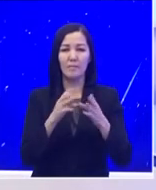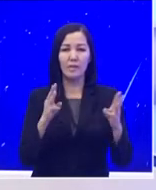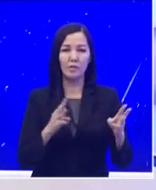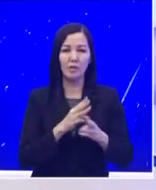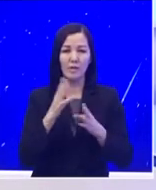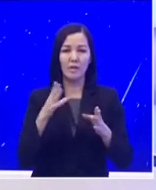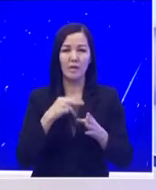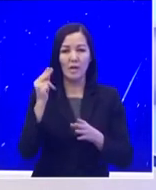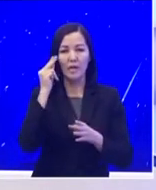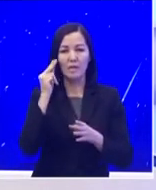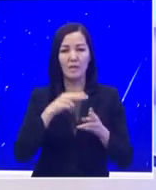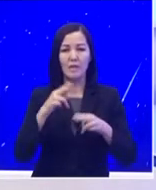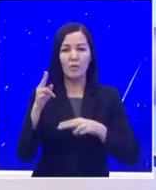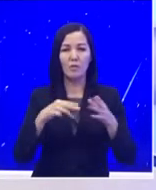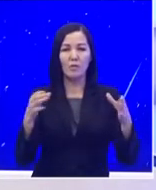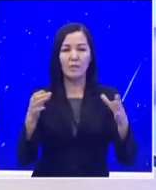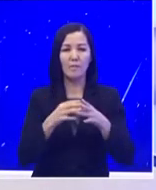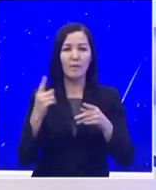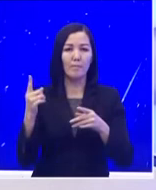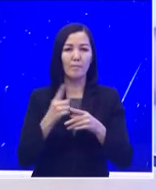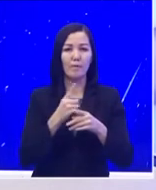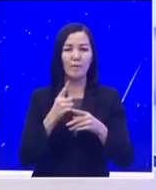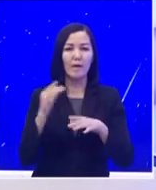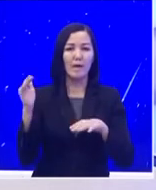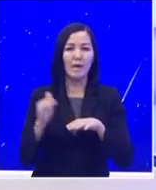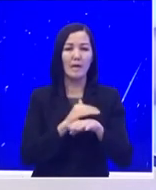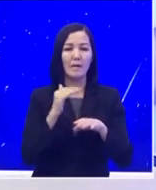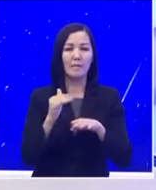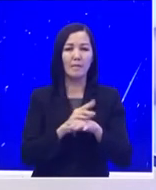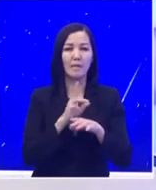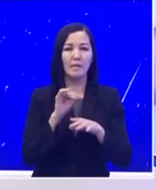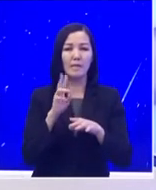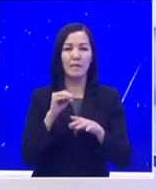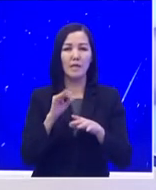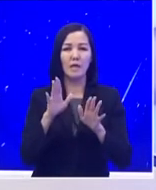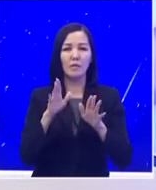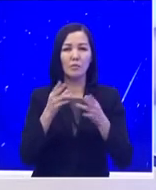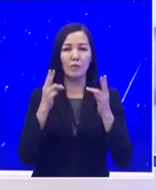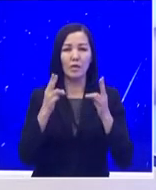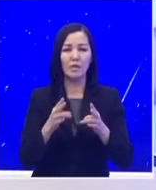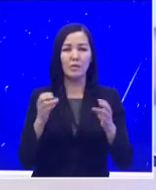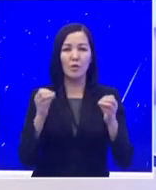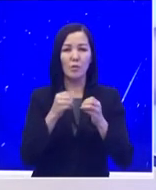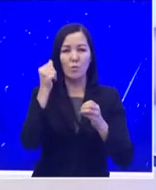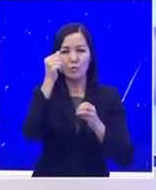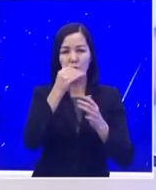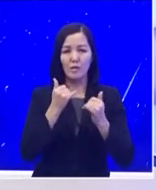білдіріпті. Қытайлық құрылыс компаниясы бір жолғы қайырымдылық акциясын Қызылағаш оқиғасының 10 жылдығымен байланыстырып